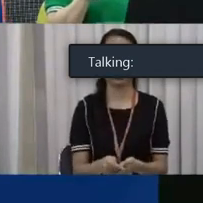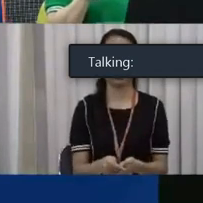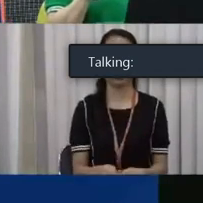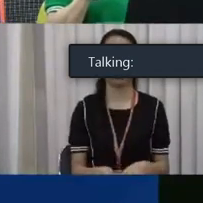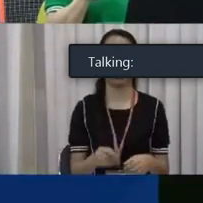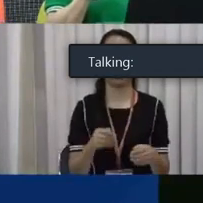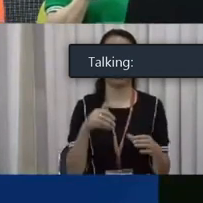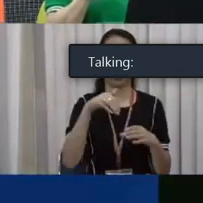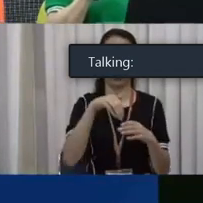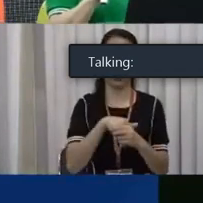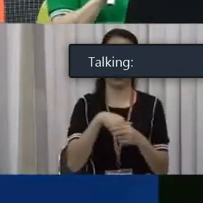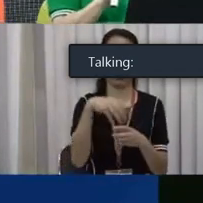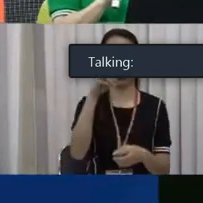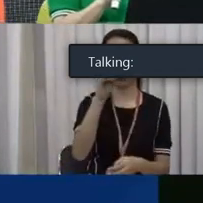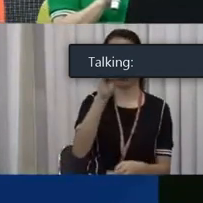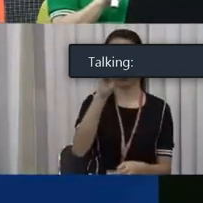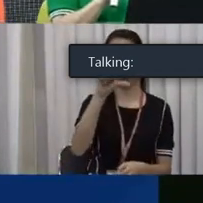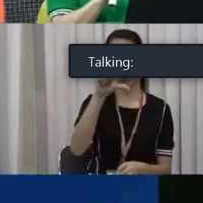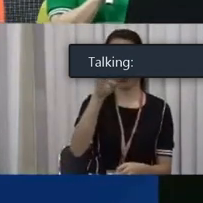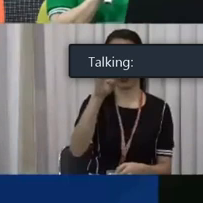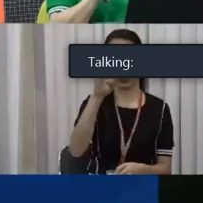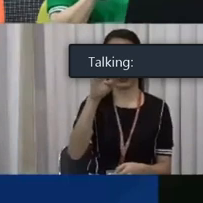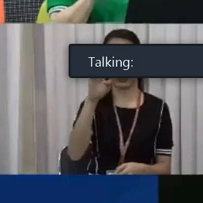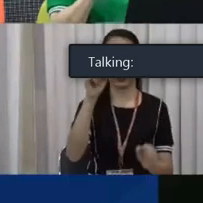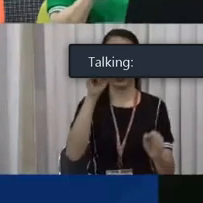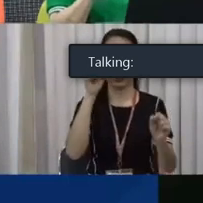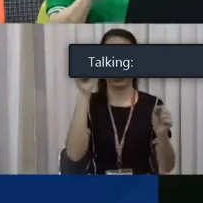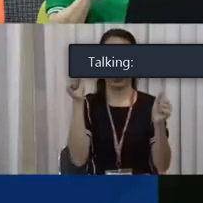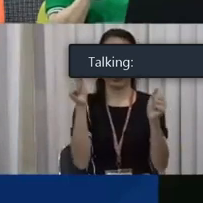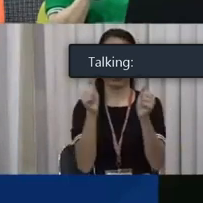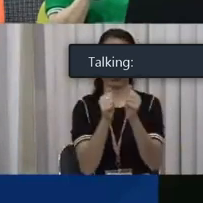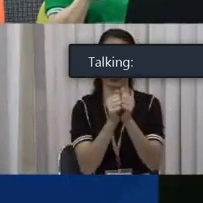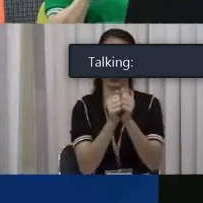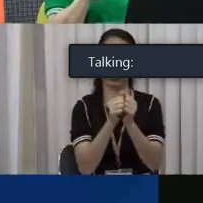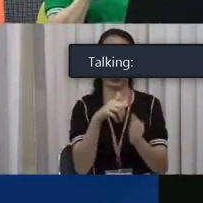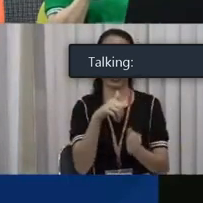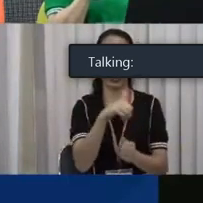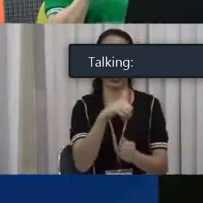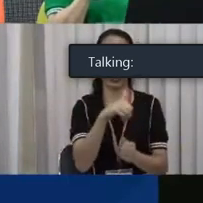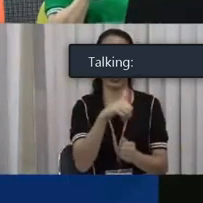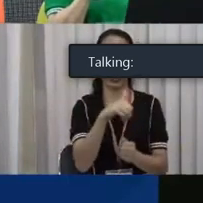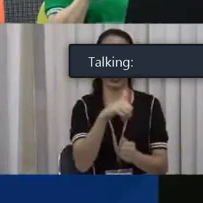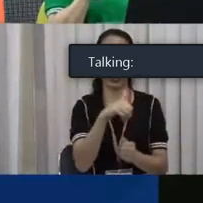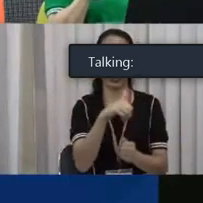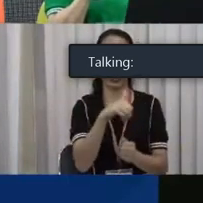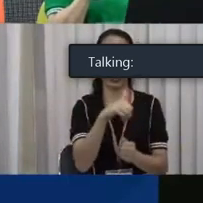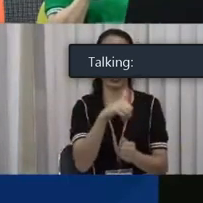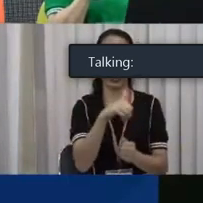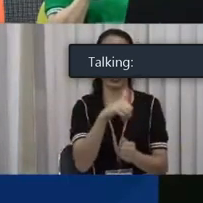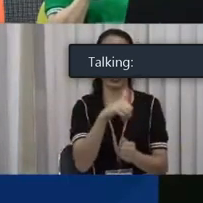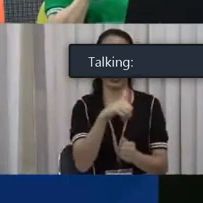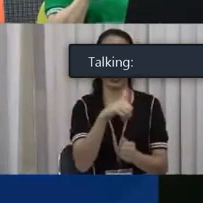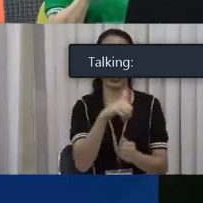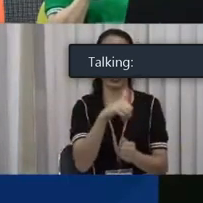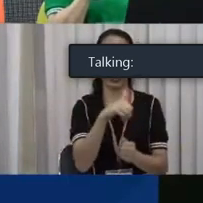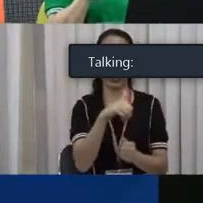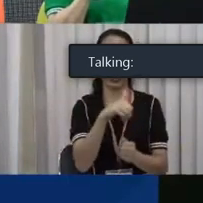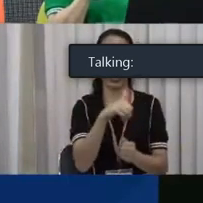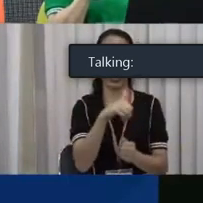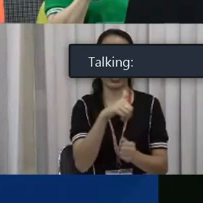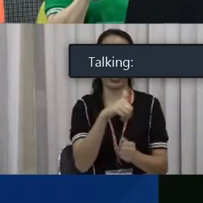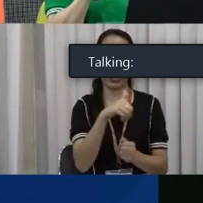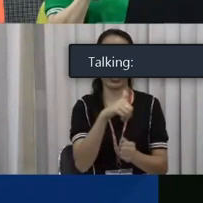intervention sa ato ang dolly attached agencies na atay gi-create nga industrial tripartite